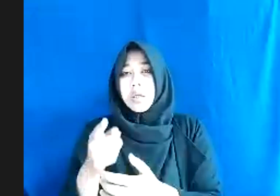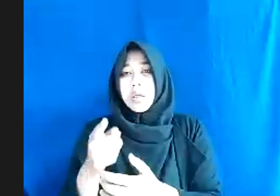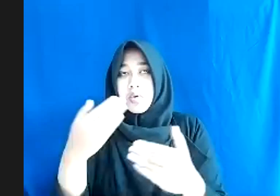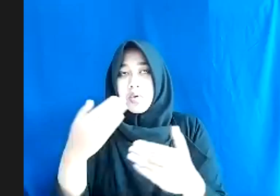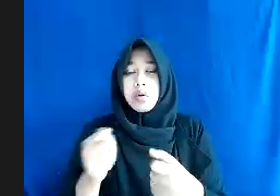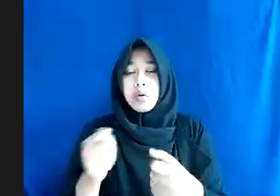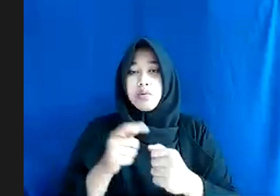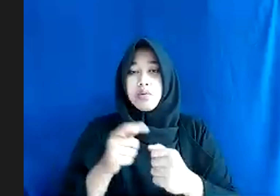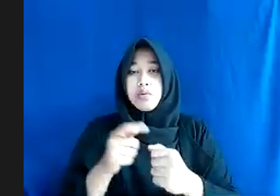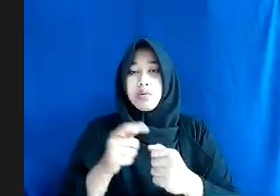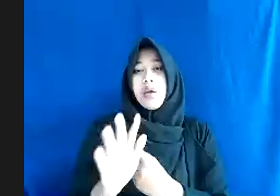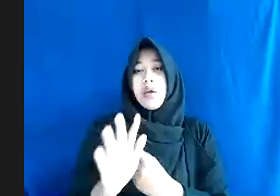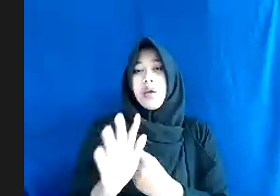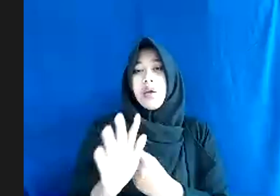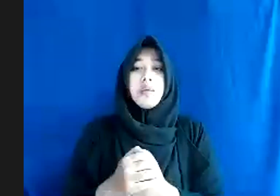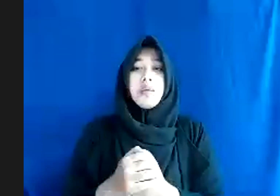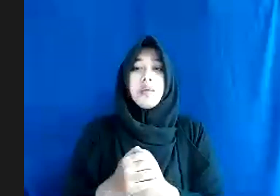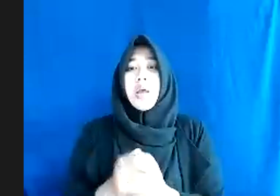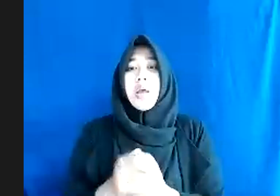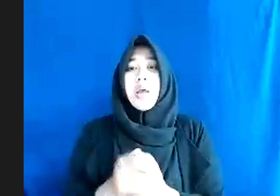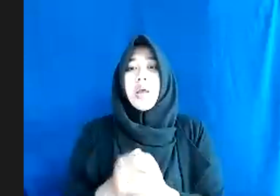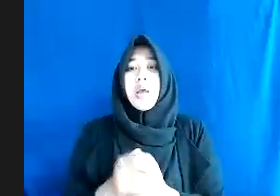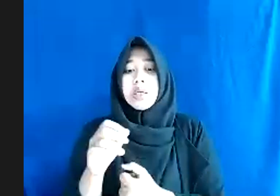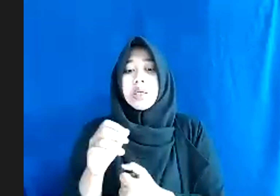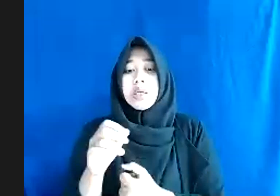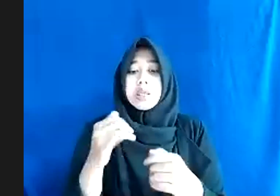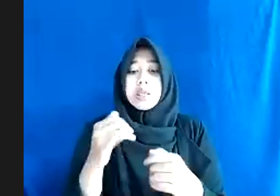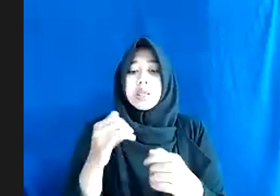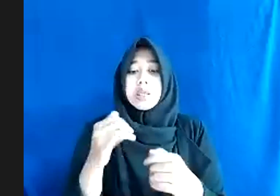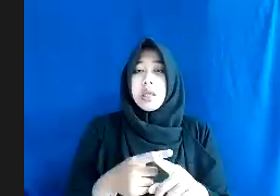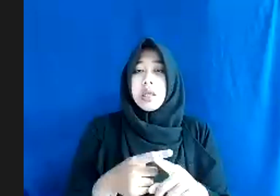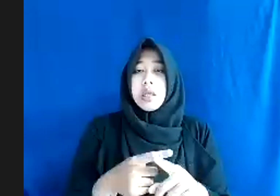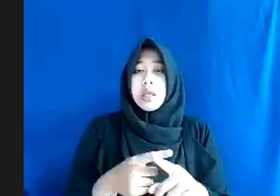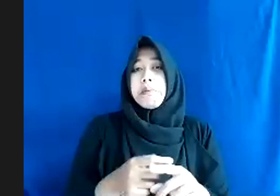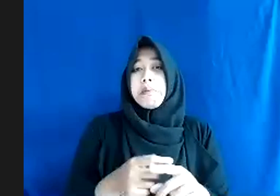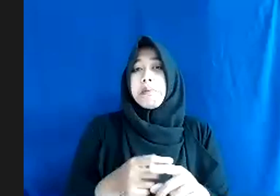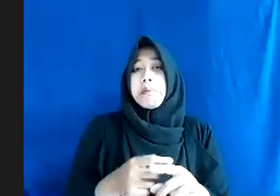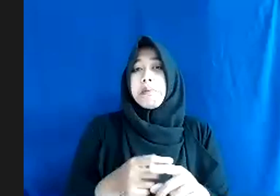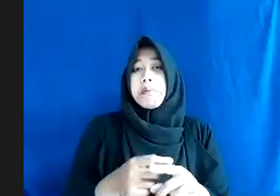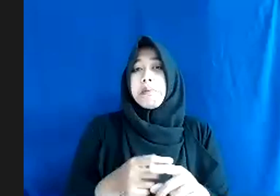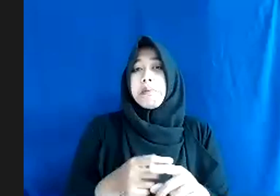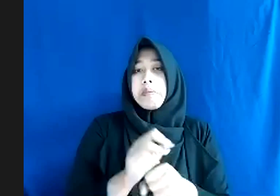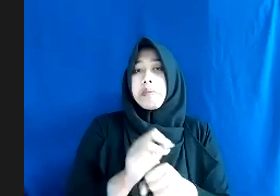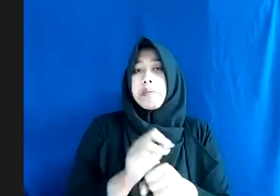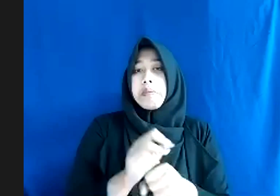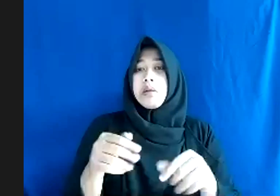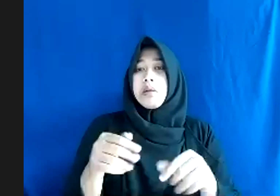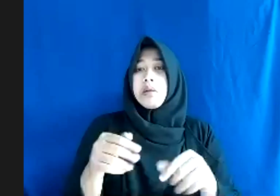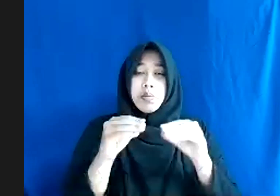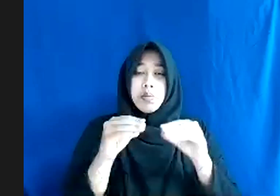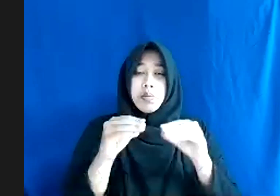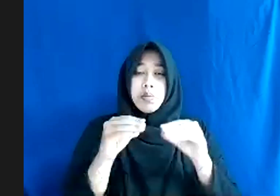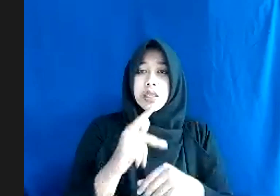lagi, pandemi ini bisa mengajari kita untuk mulai bersama-sama menunjukkan